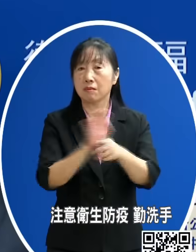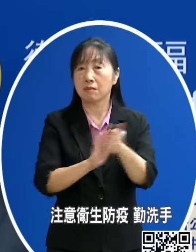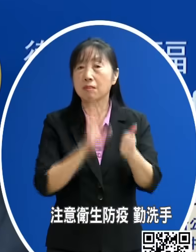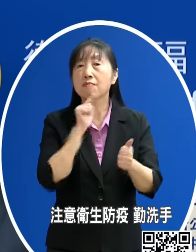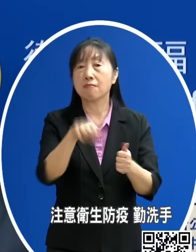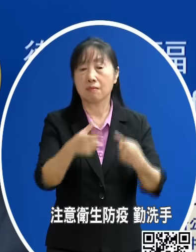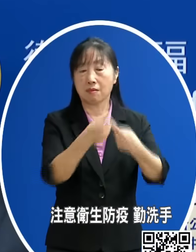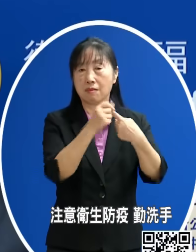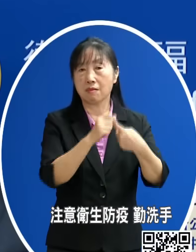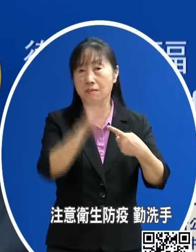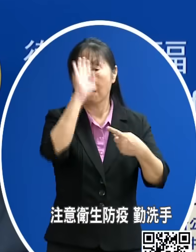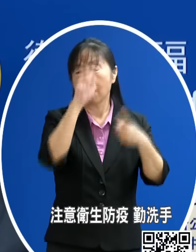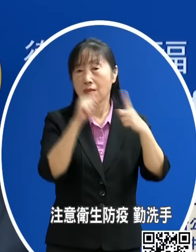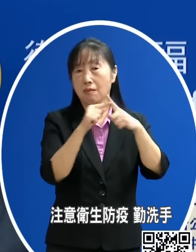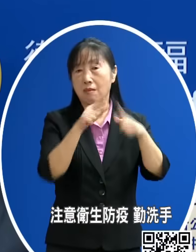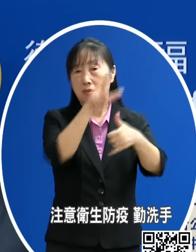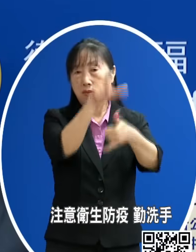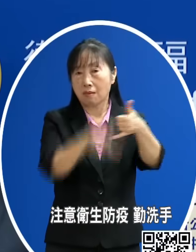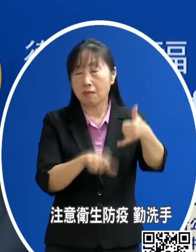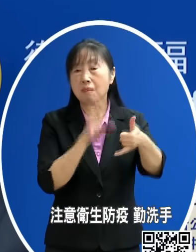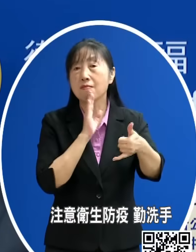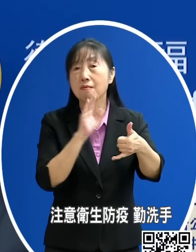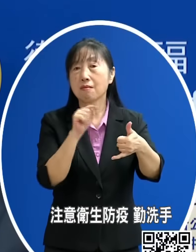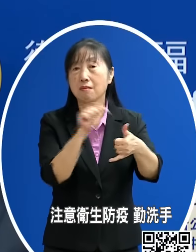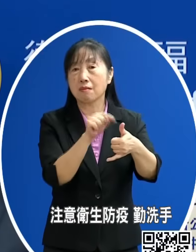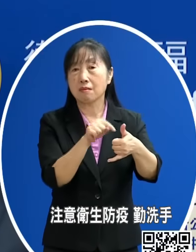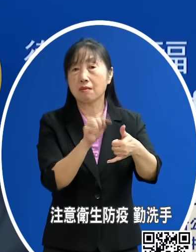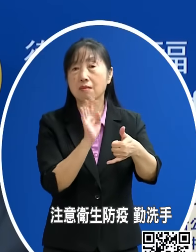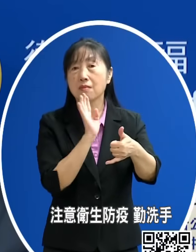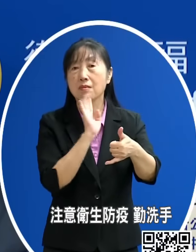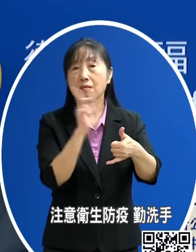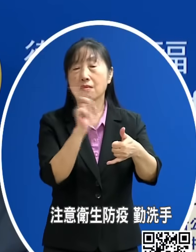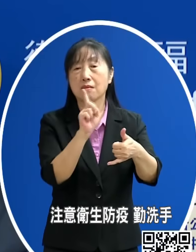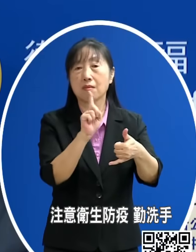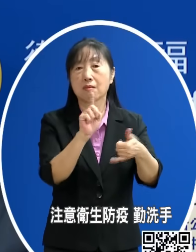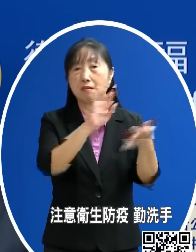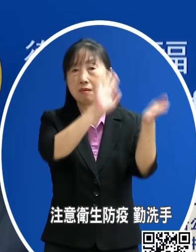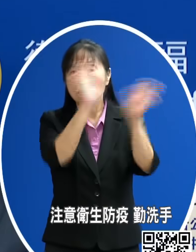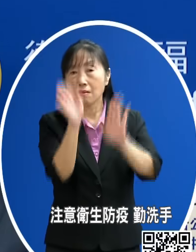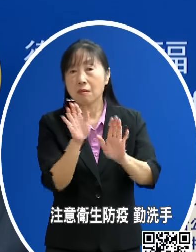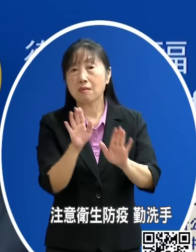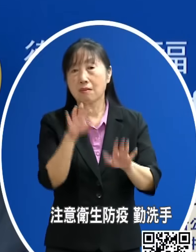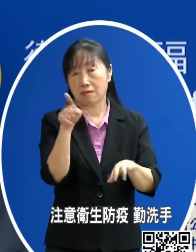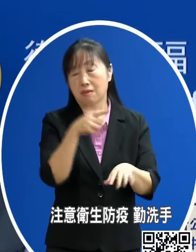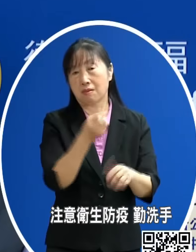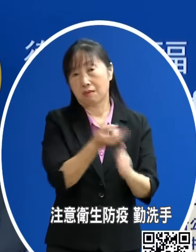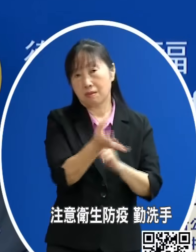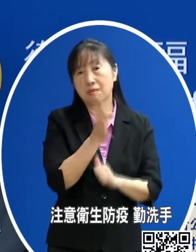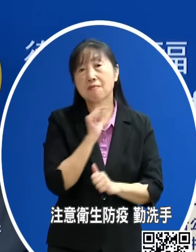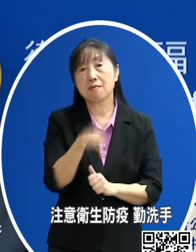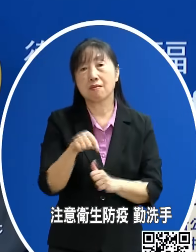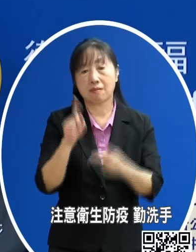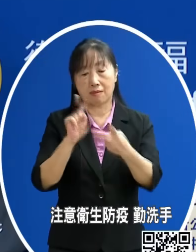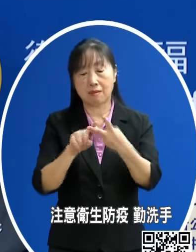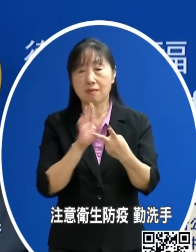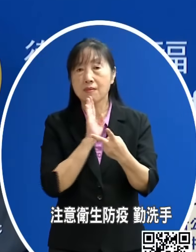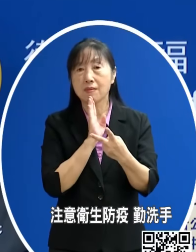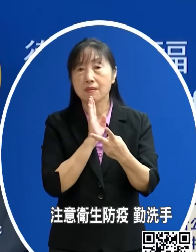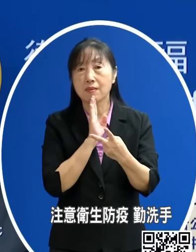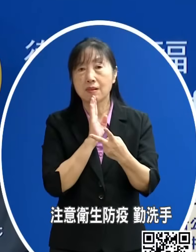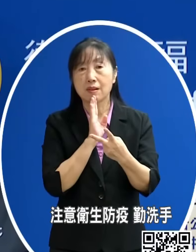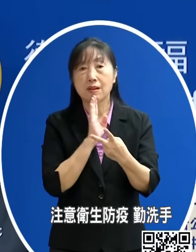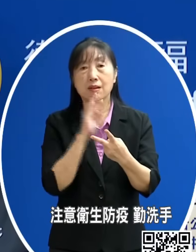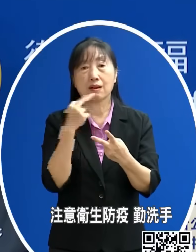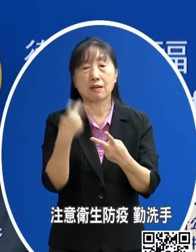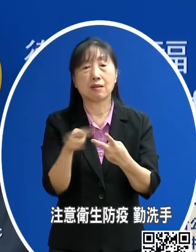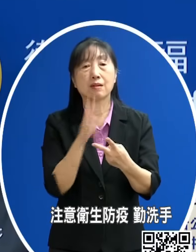均。 病人的族群到底是哪一个样的族群发生感染？那第二个就是他们有没